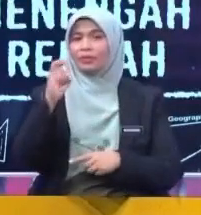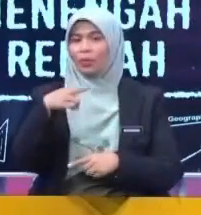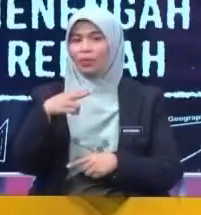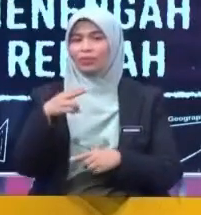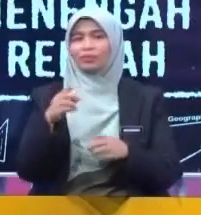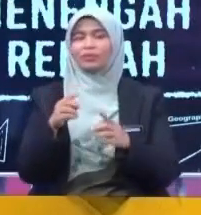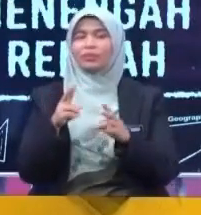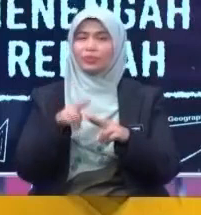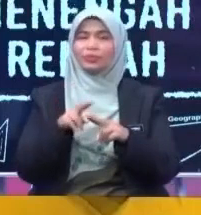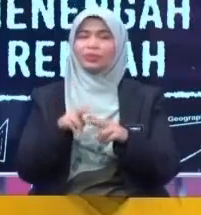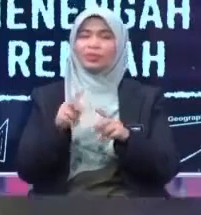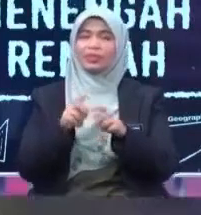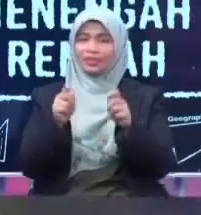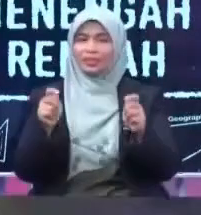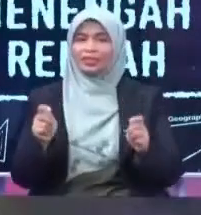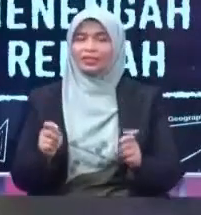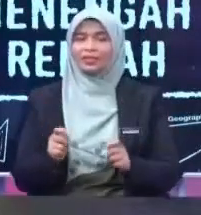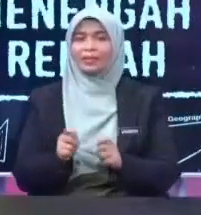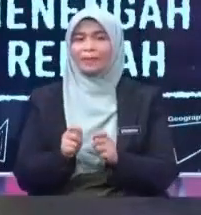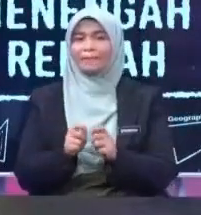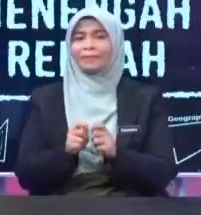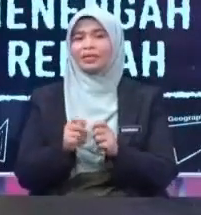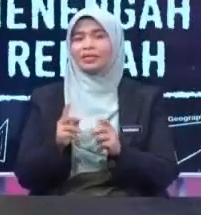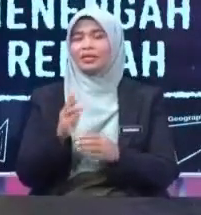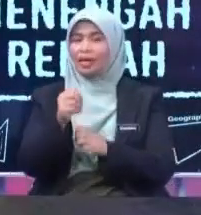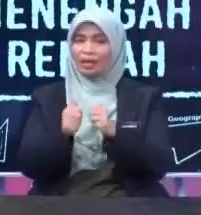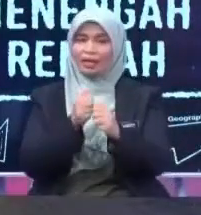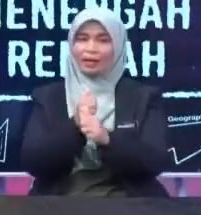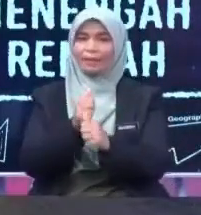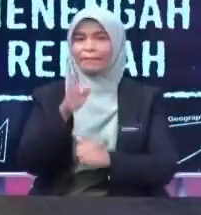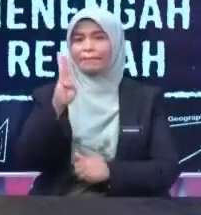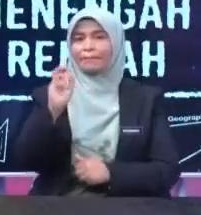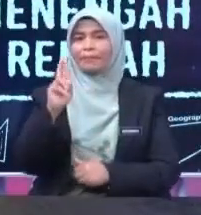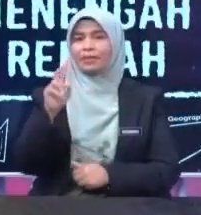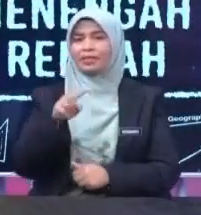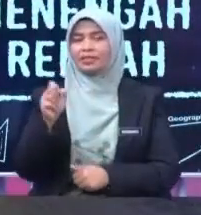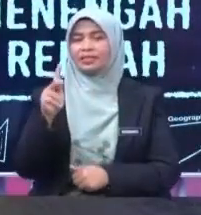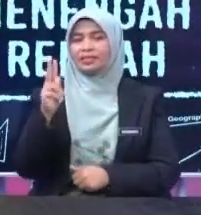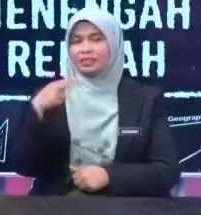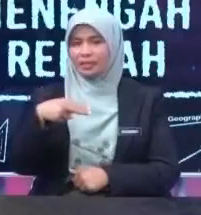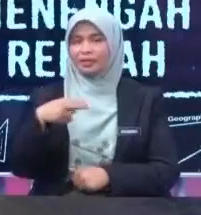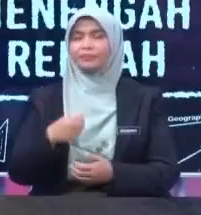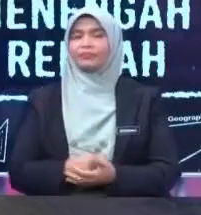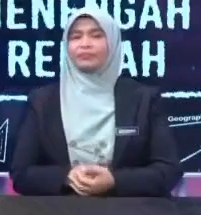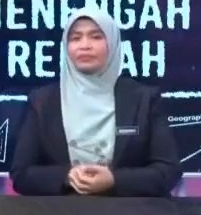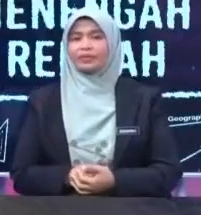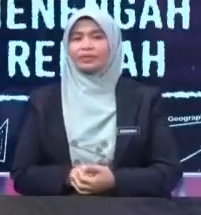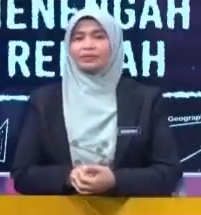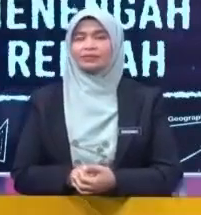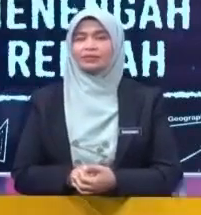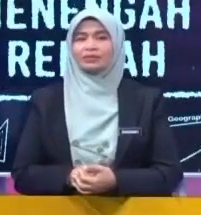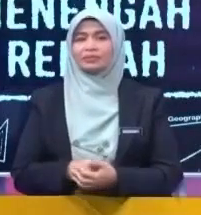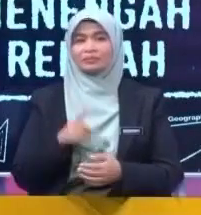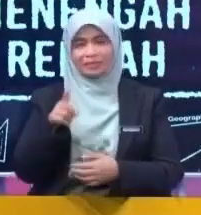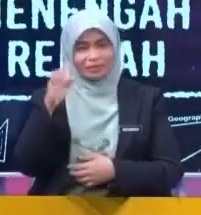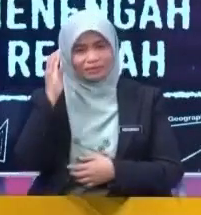duduk di situlah, bola yang warna biru tu kan, iaitu di alam barzah. Okay. Alam barzah ni kita kena tahulah,